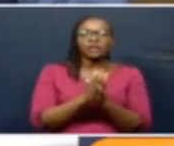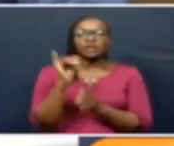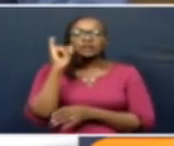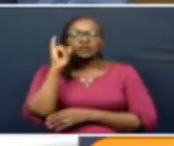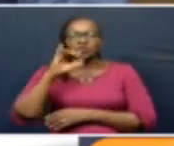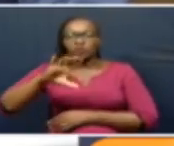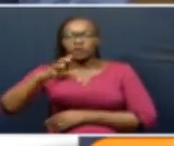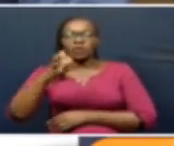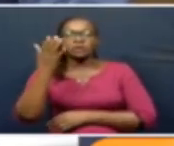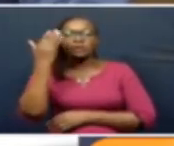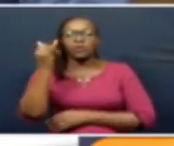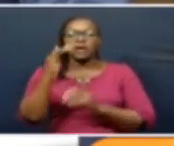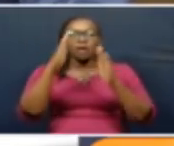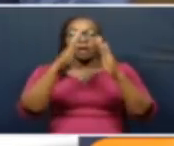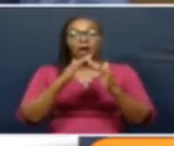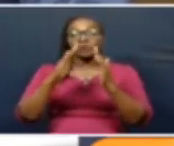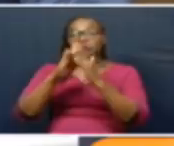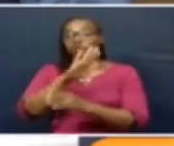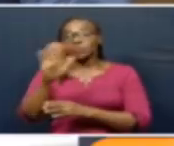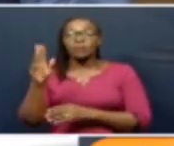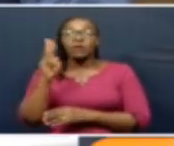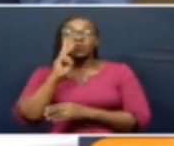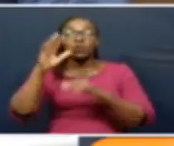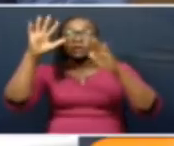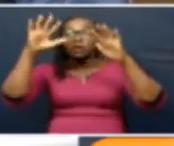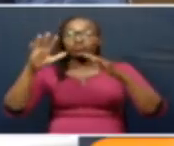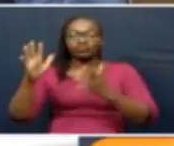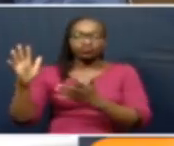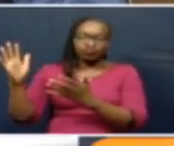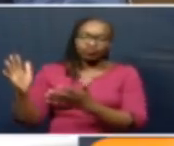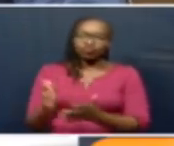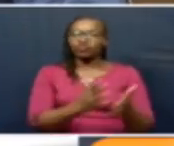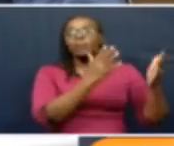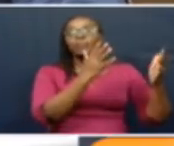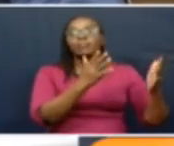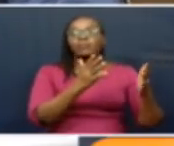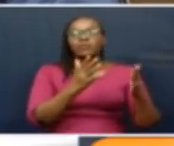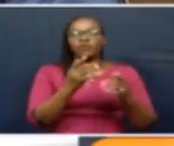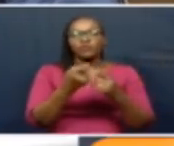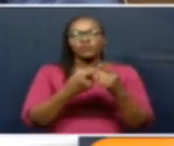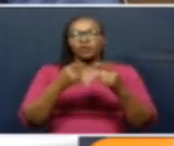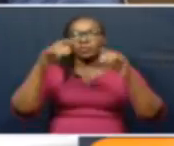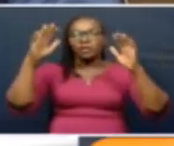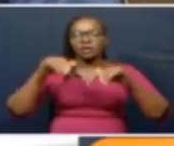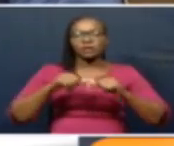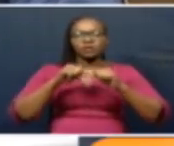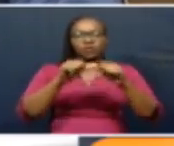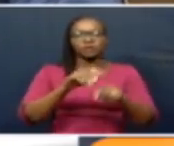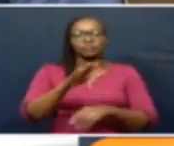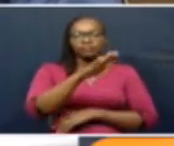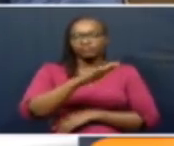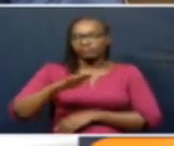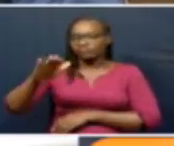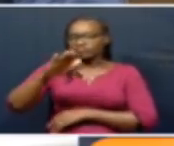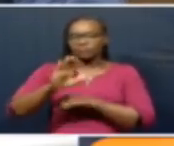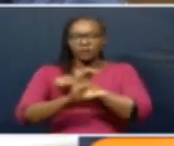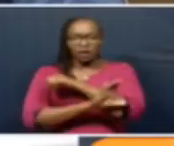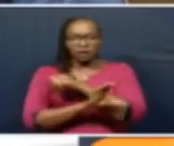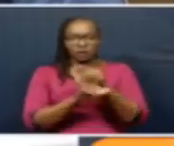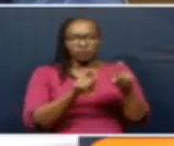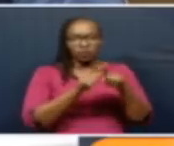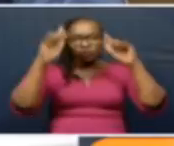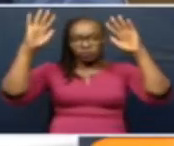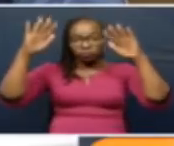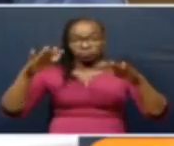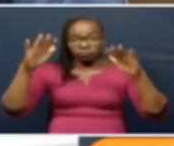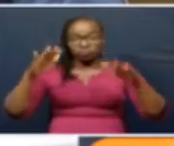nyumba zao kubebwa na maji yaliyosababishwa na mvua kubwa inayoendelea kunyesha katika sehemu mbalimbali nchini. Mvua hiyo aidha